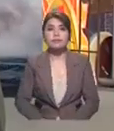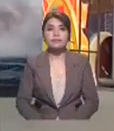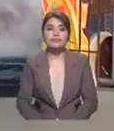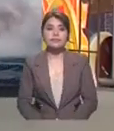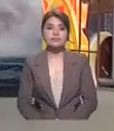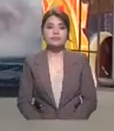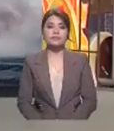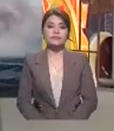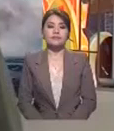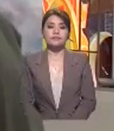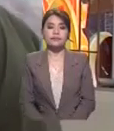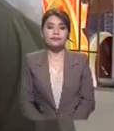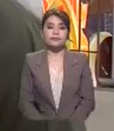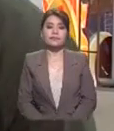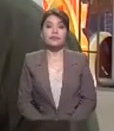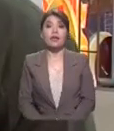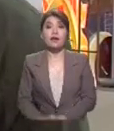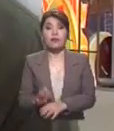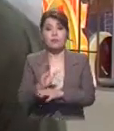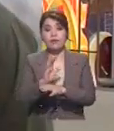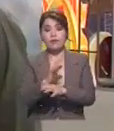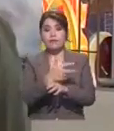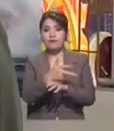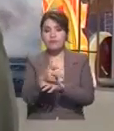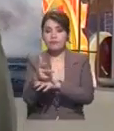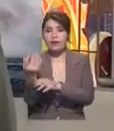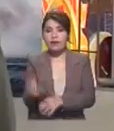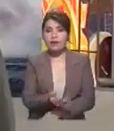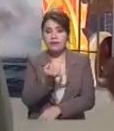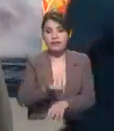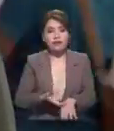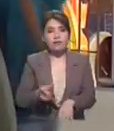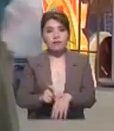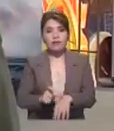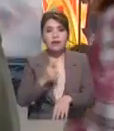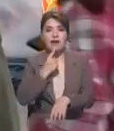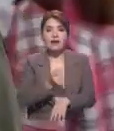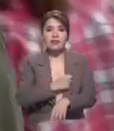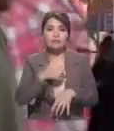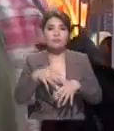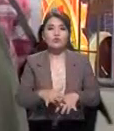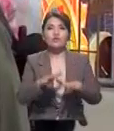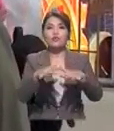Съемки проходили очень круто. Түсірілім өте қызық өтті, маған ұнады. Әскери теңіз күштерінің жұмысымен